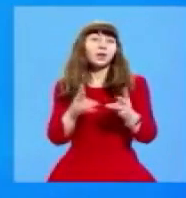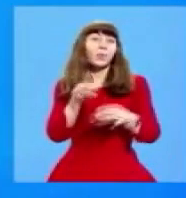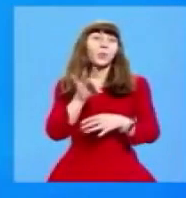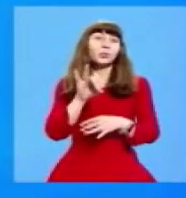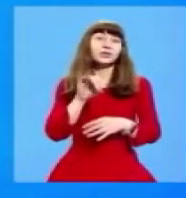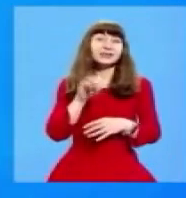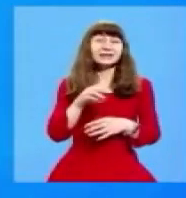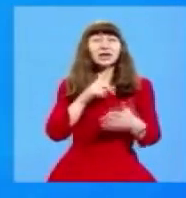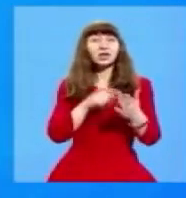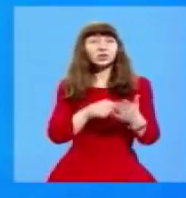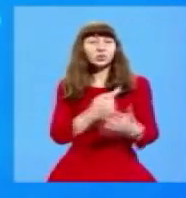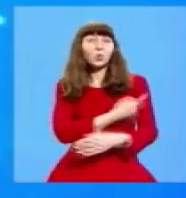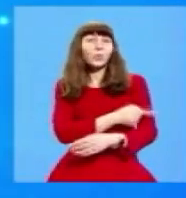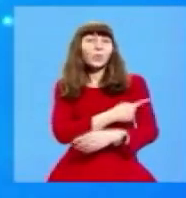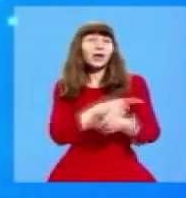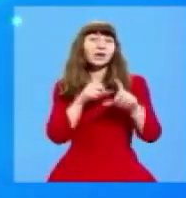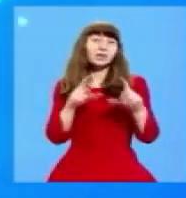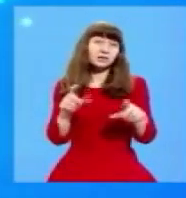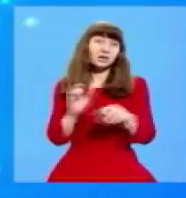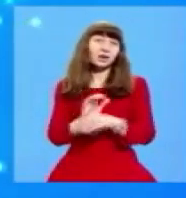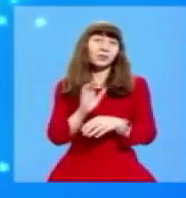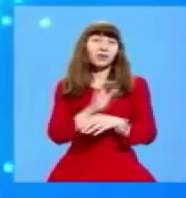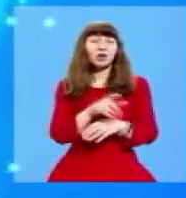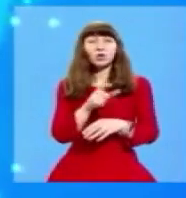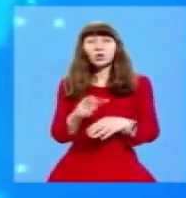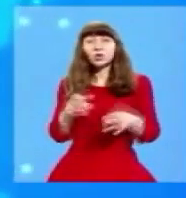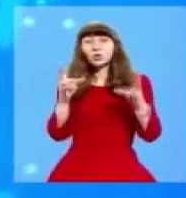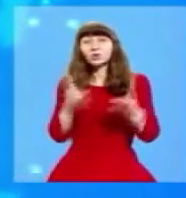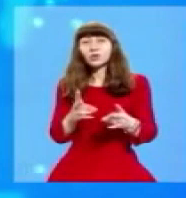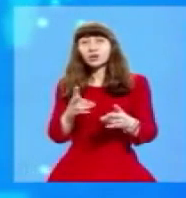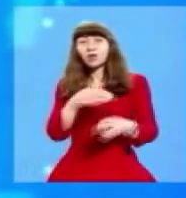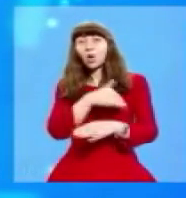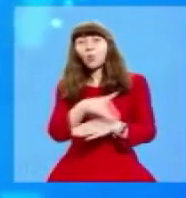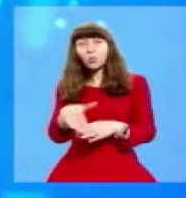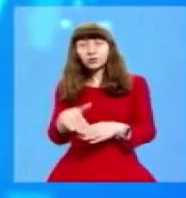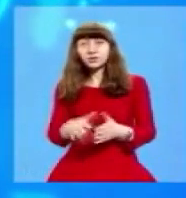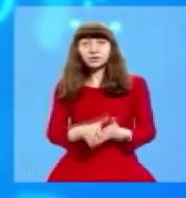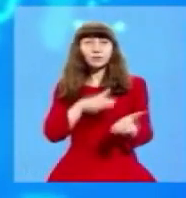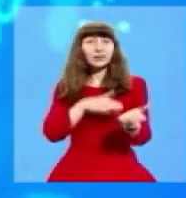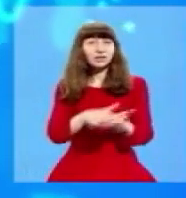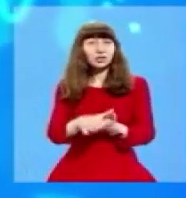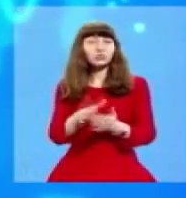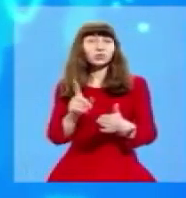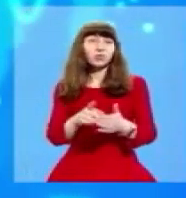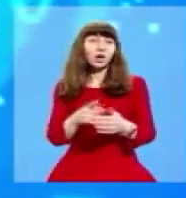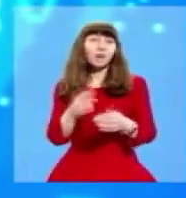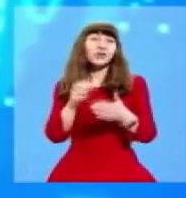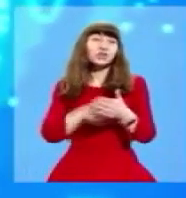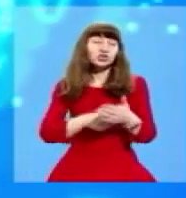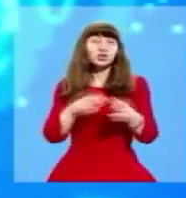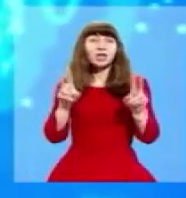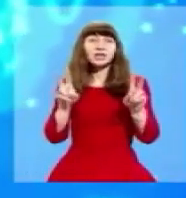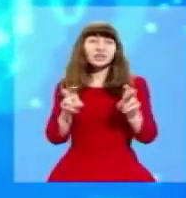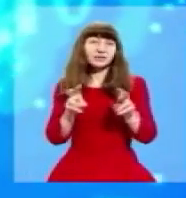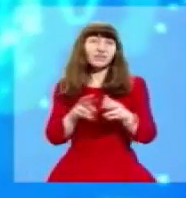Травматологический пункт городской больницы продолжает поступать горожане, что получили травмы на улице. Одной из основных причин врачи